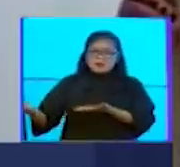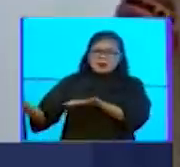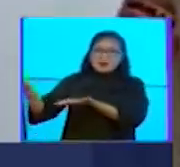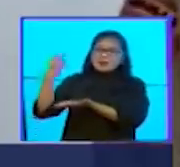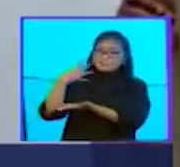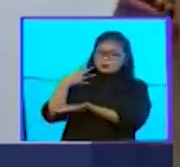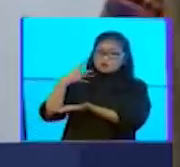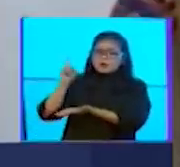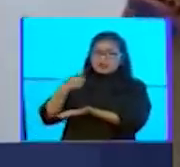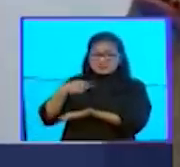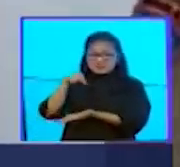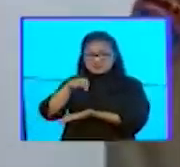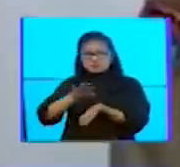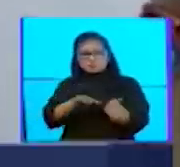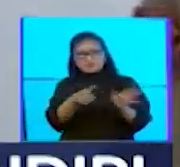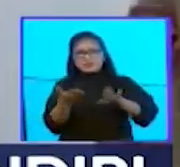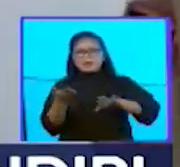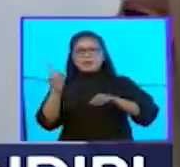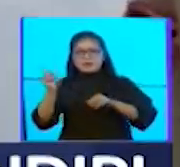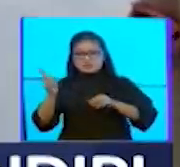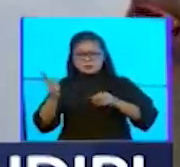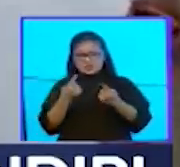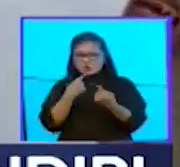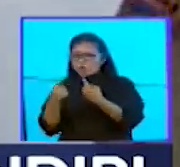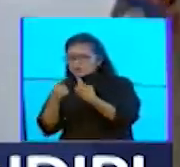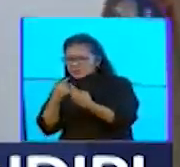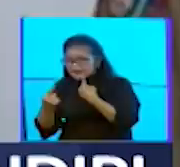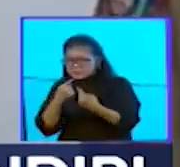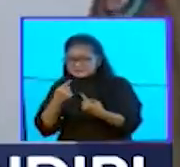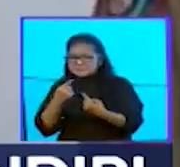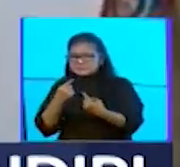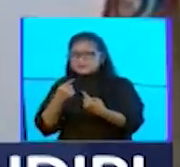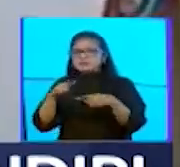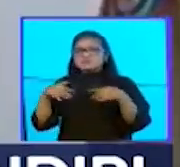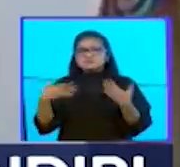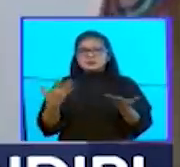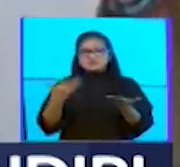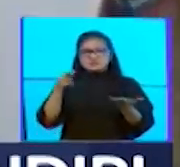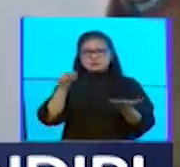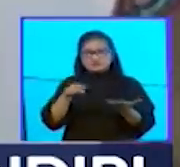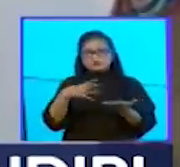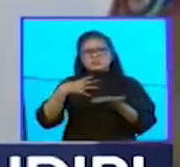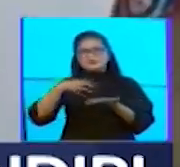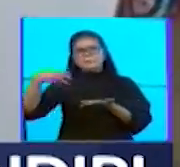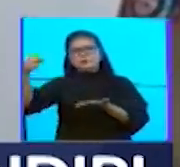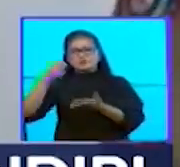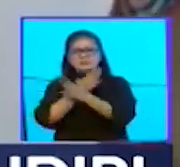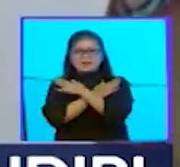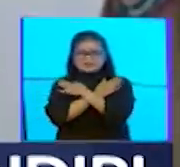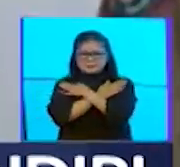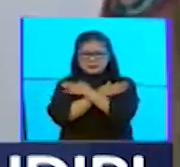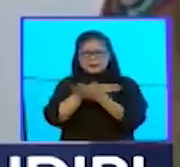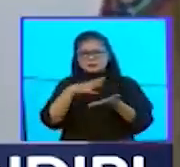koordinasi dengan pihak PMI Kabupaten Tangerang. Kemudian jenazah dijemput di Pulasara di RSUD